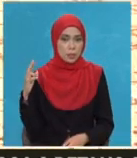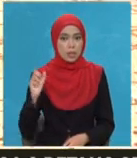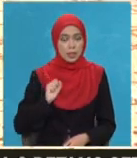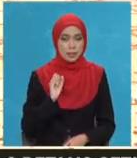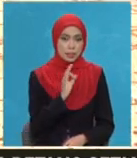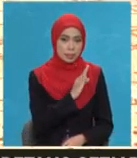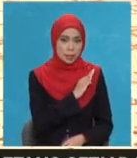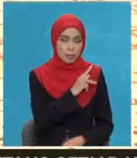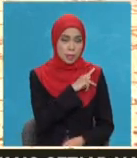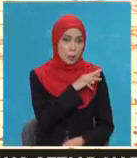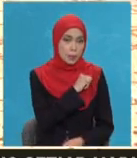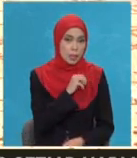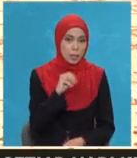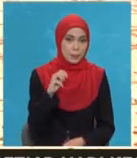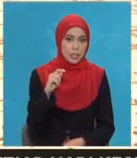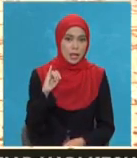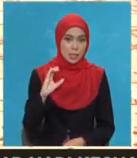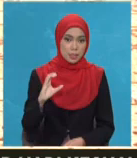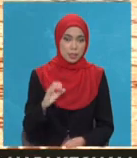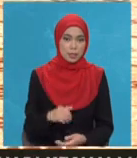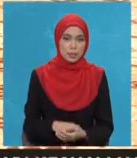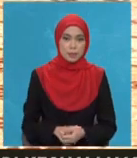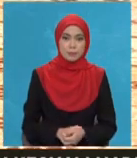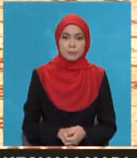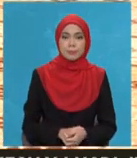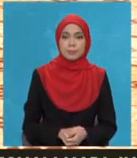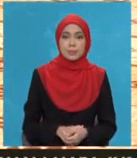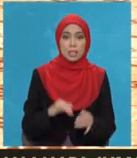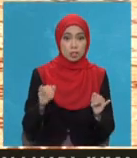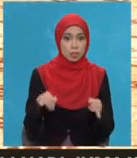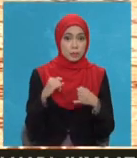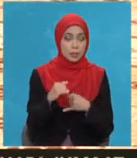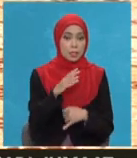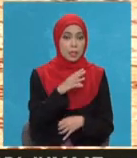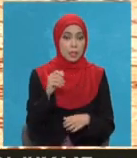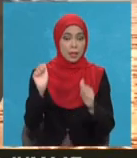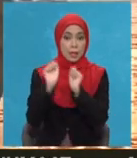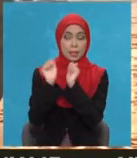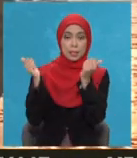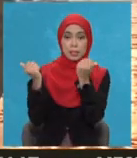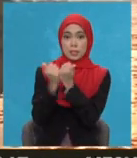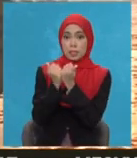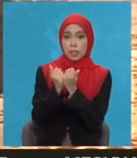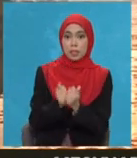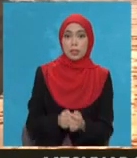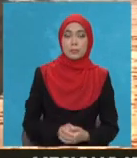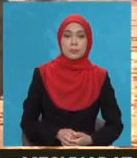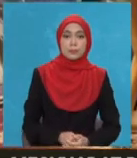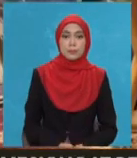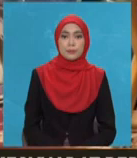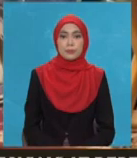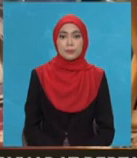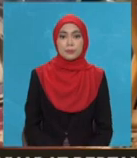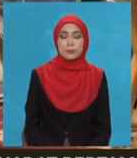Kementerian pengangkutan dan info komunikasi jembatan-jembatan serta agensi agency pihak berkuasa di bawahnya